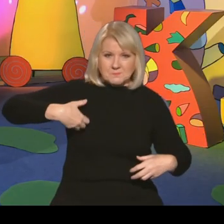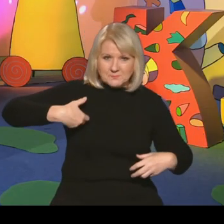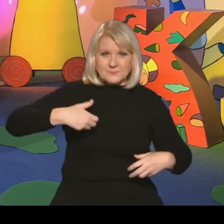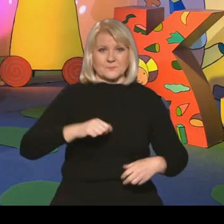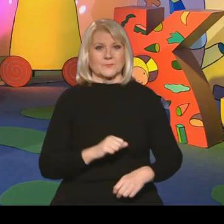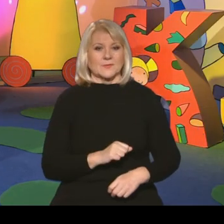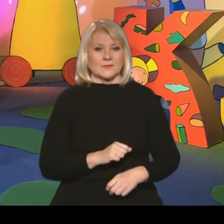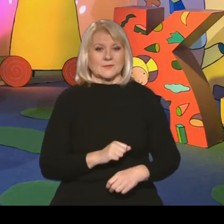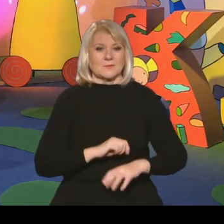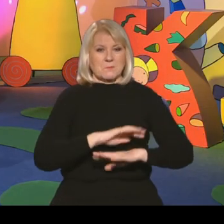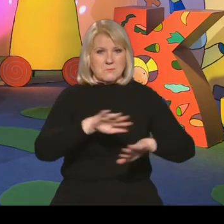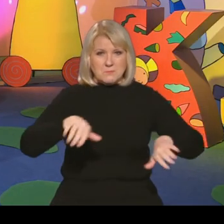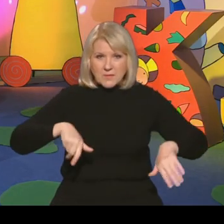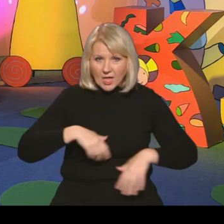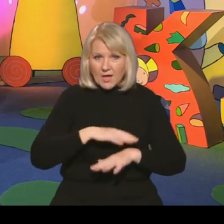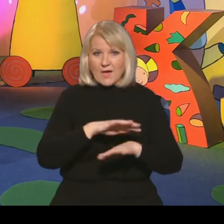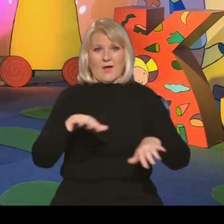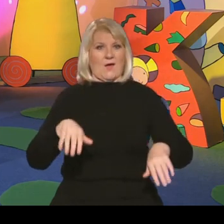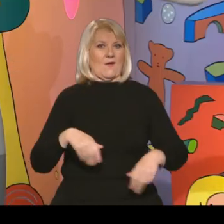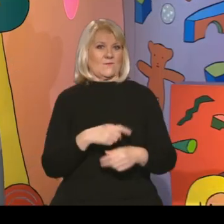se, ploveme,